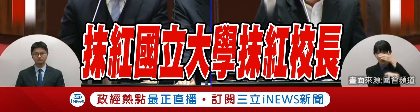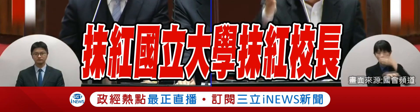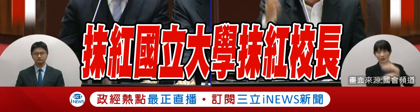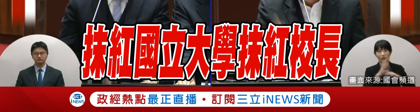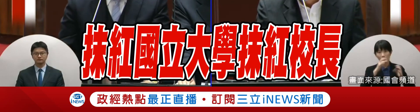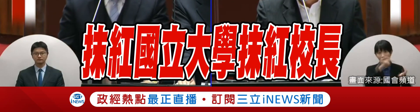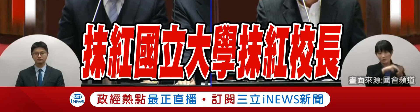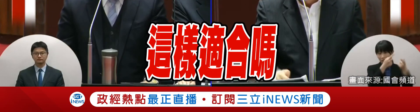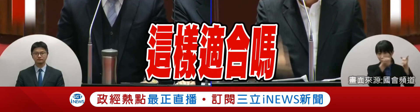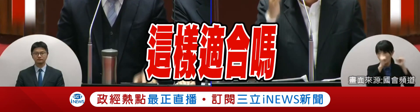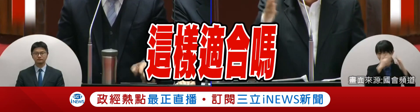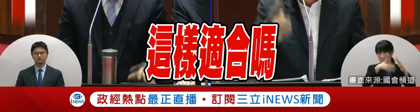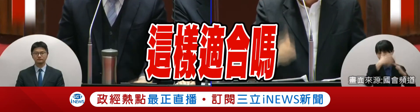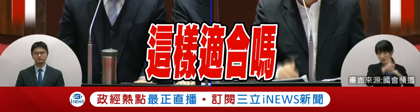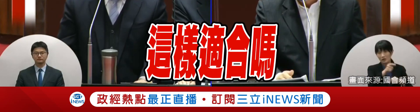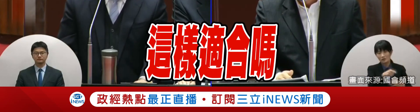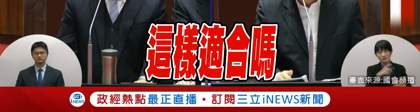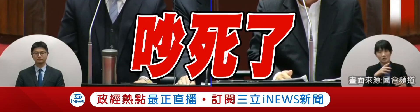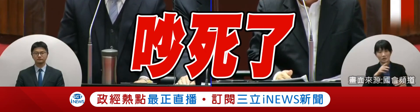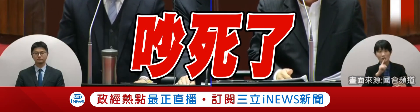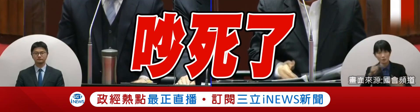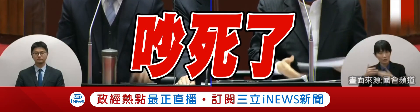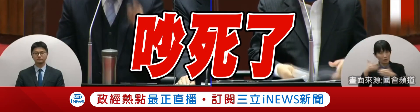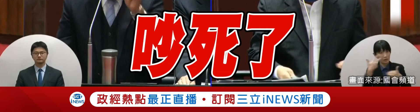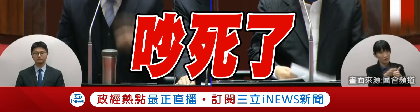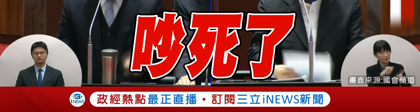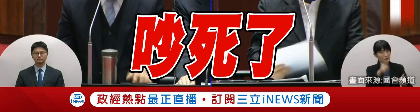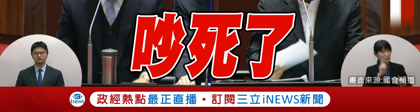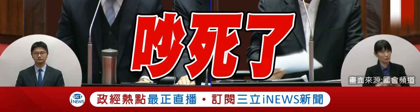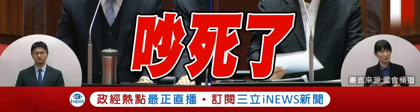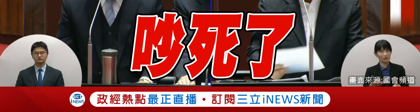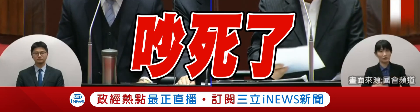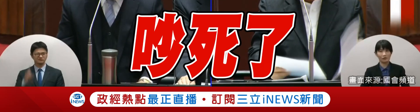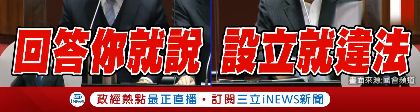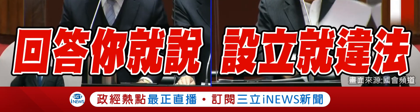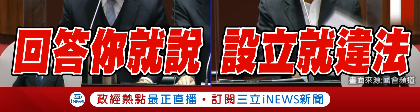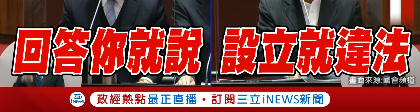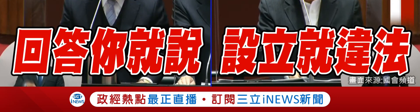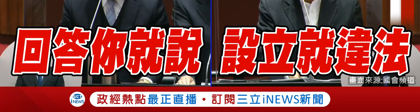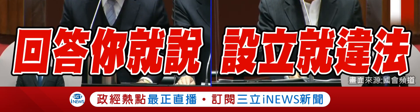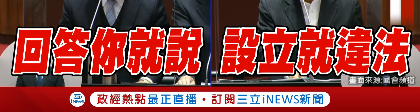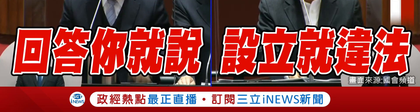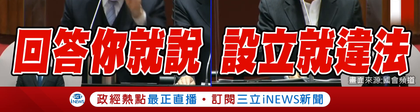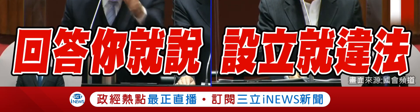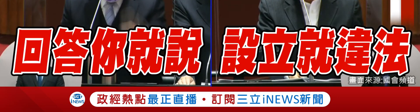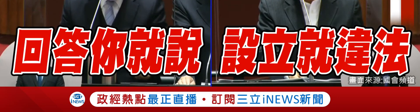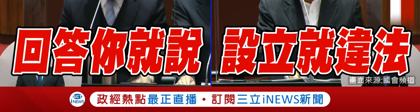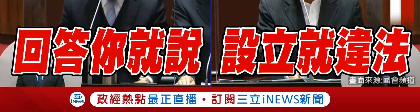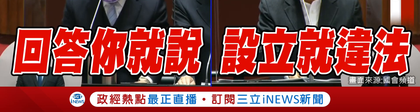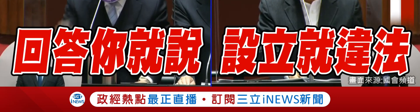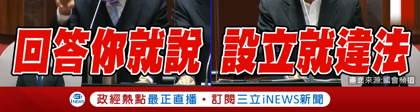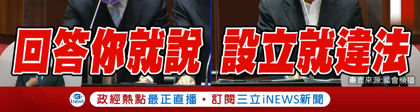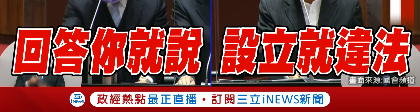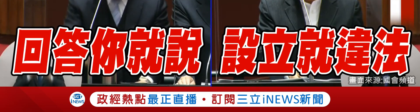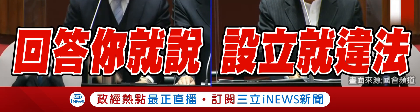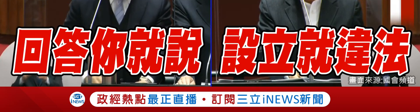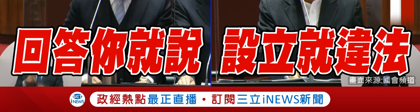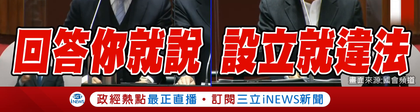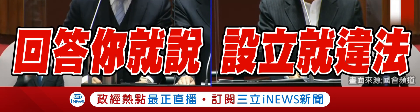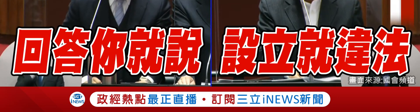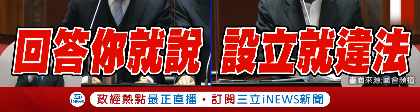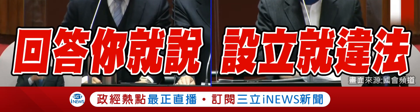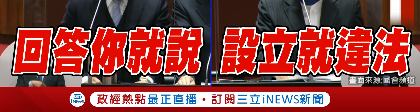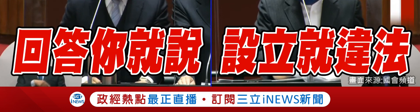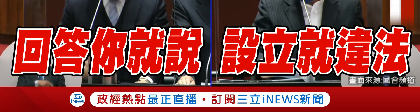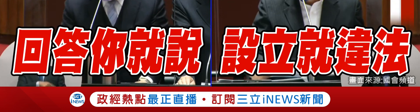立大学，抹红国立大学的校长，这样适合吗？ 吵死了！回答你就说设立就